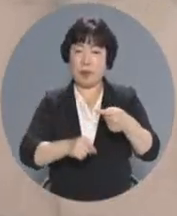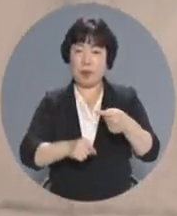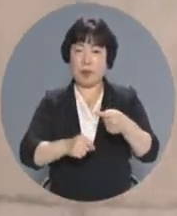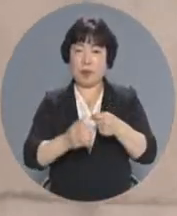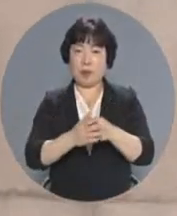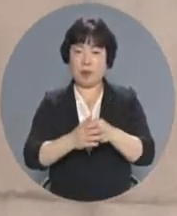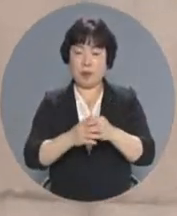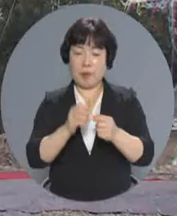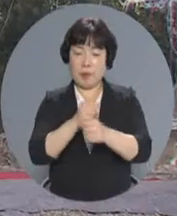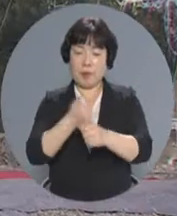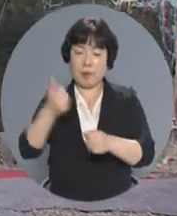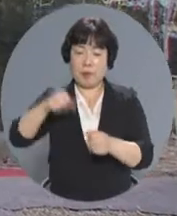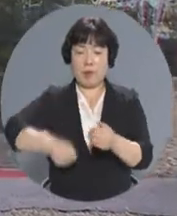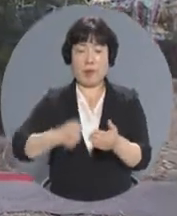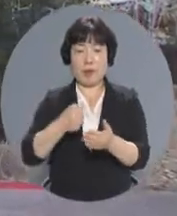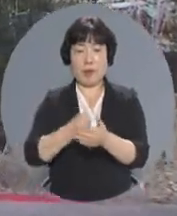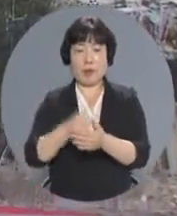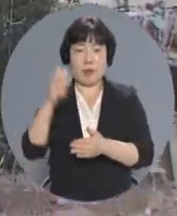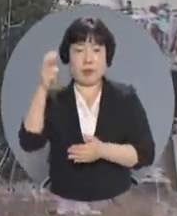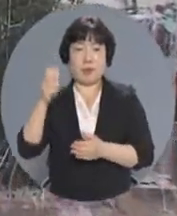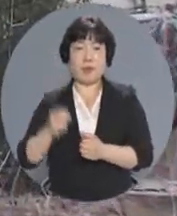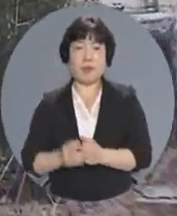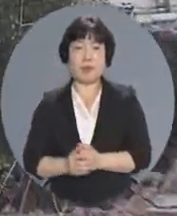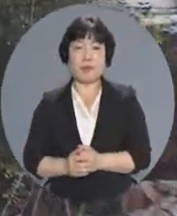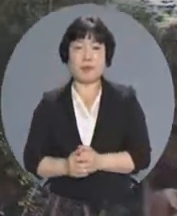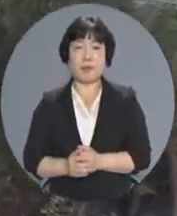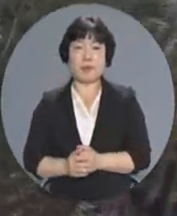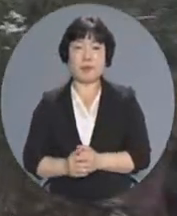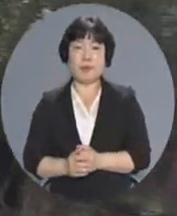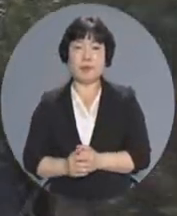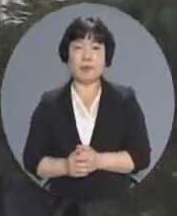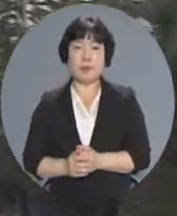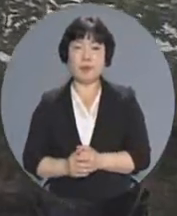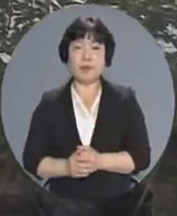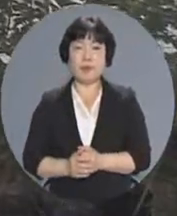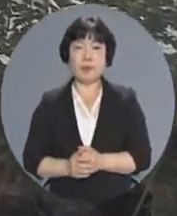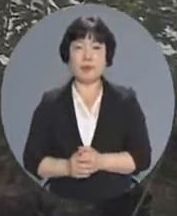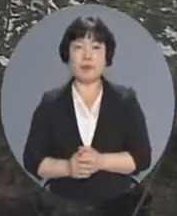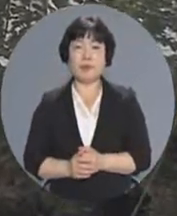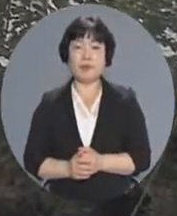선정 여부가 결정될 것으로 보입니다. MBC 뉴스 문형철입니다.